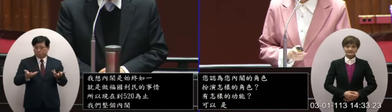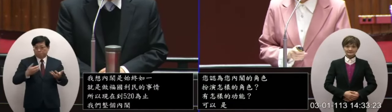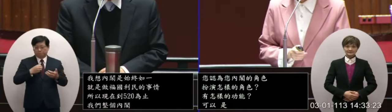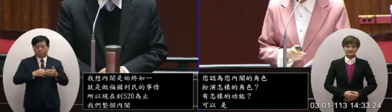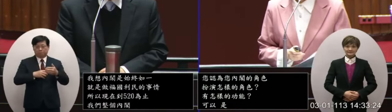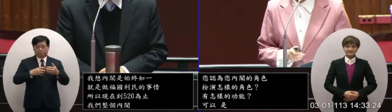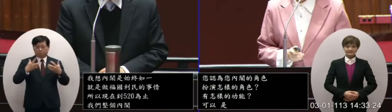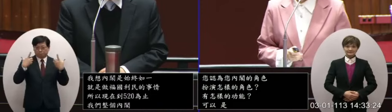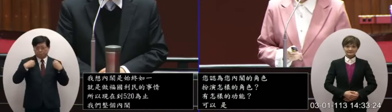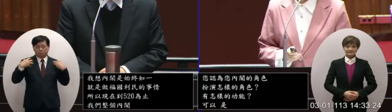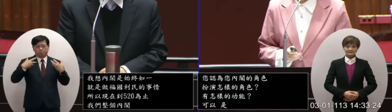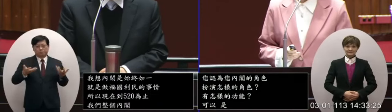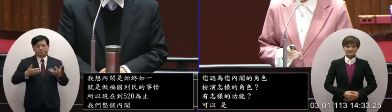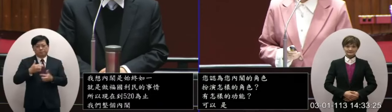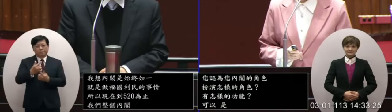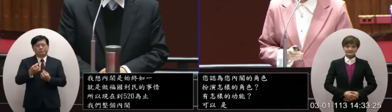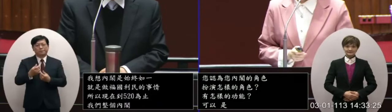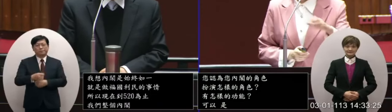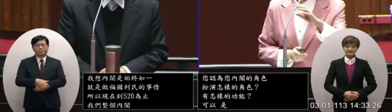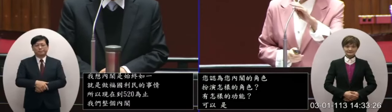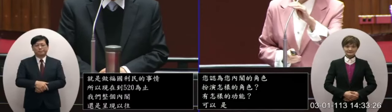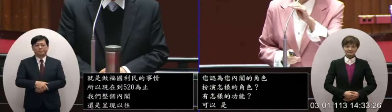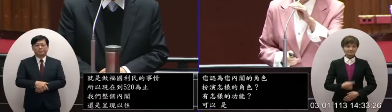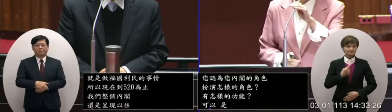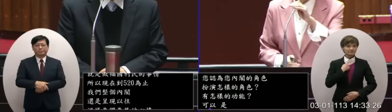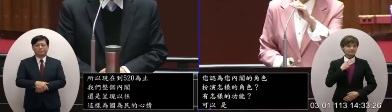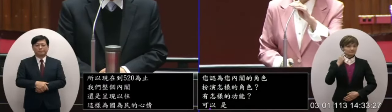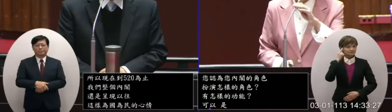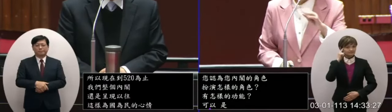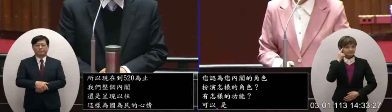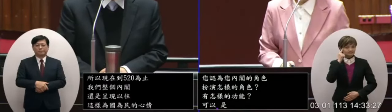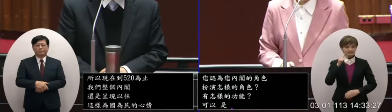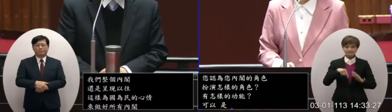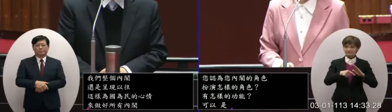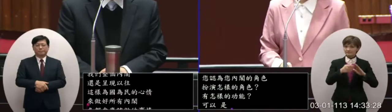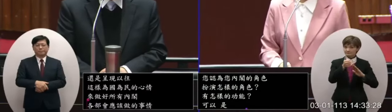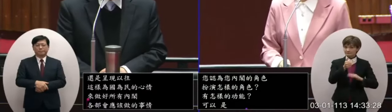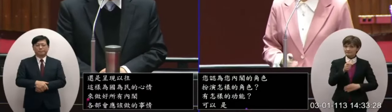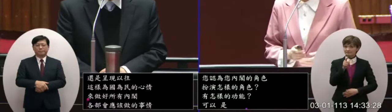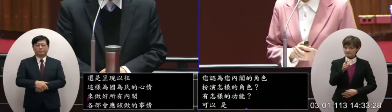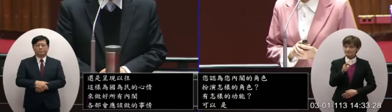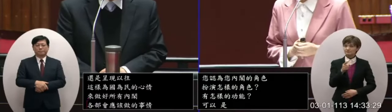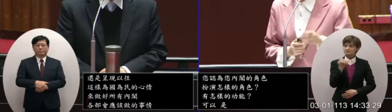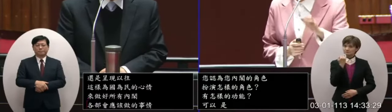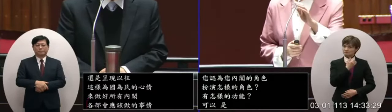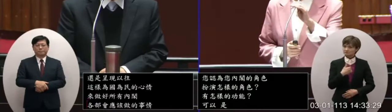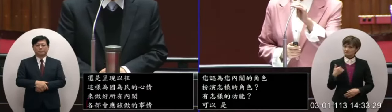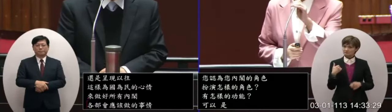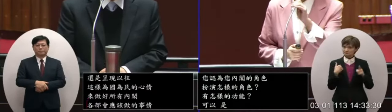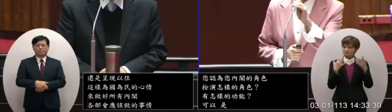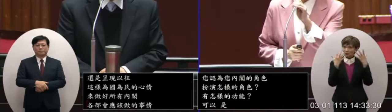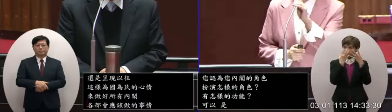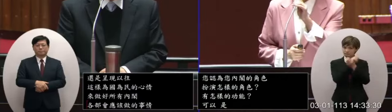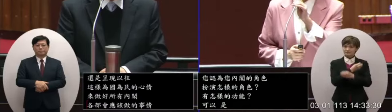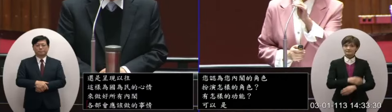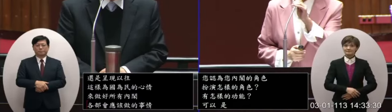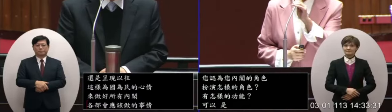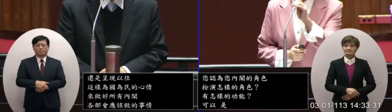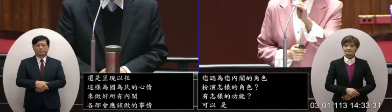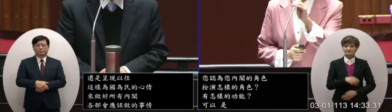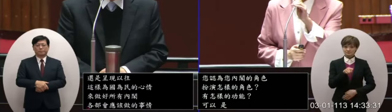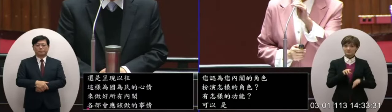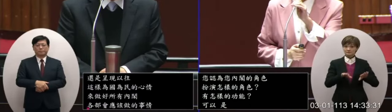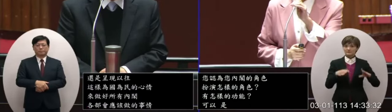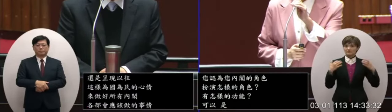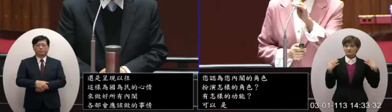有各部会应该做的事情。 是，那我想院长您可能误会了您现在所扮